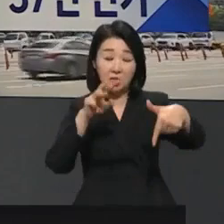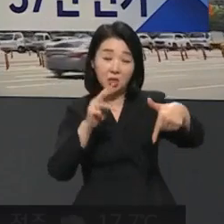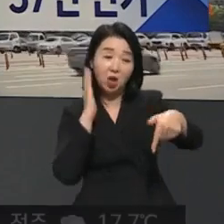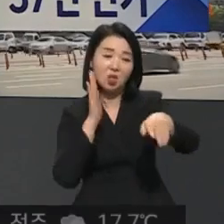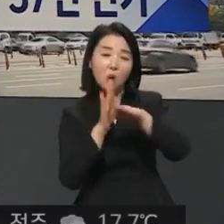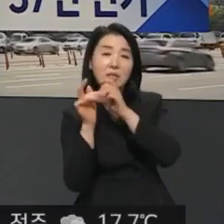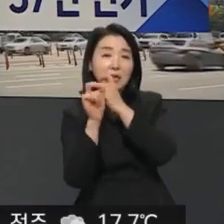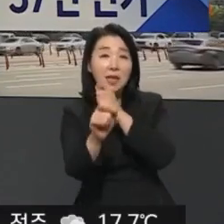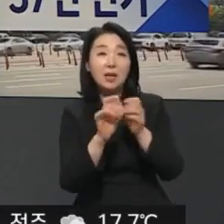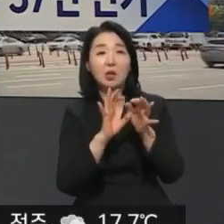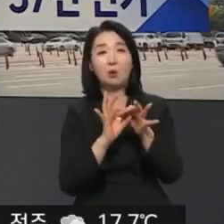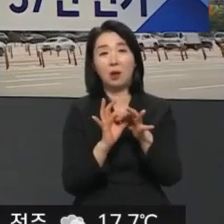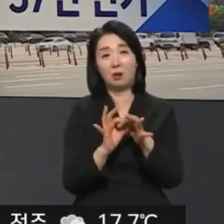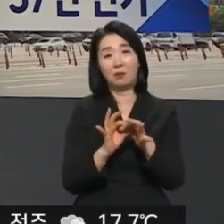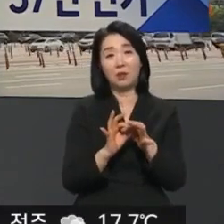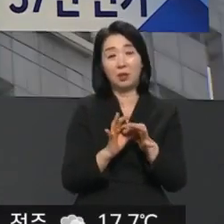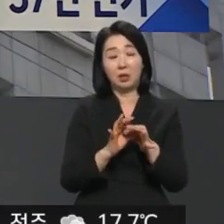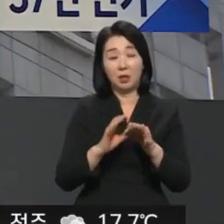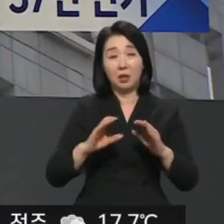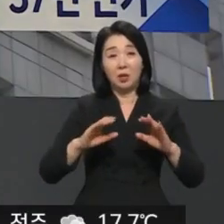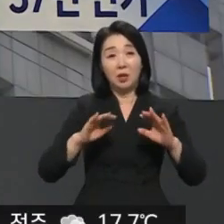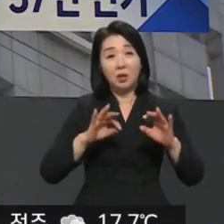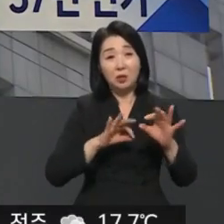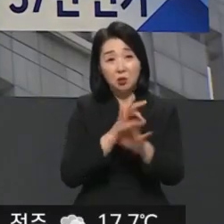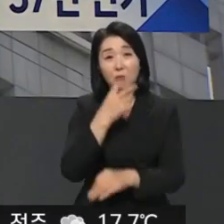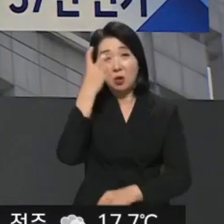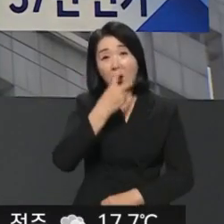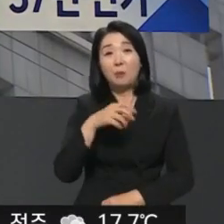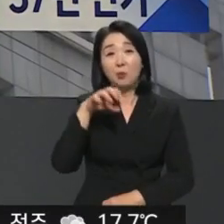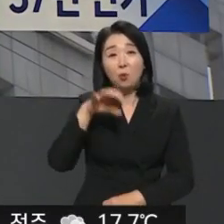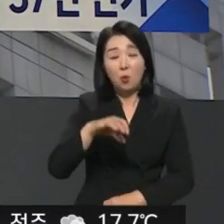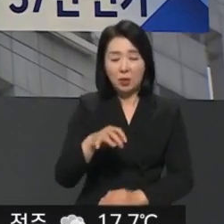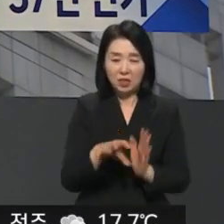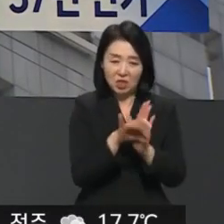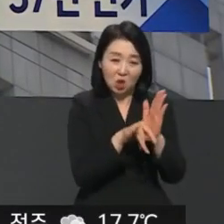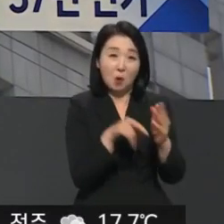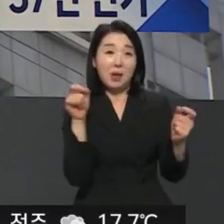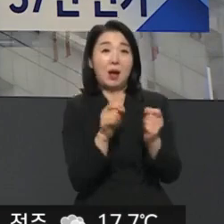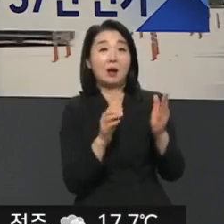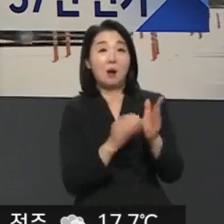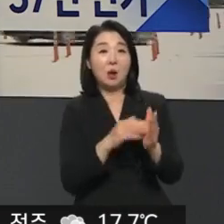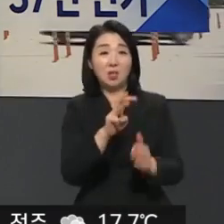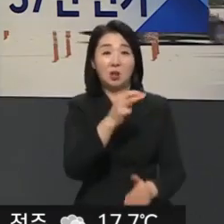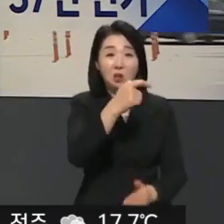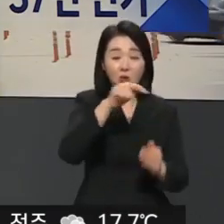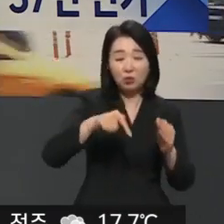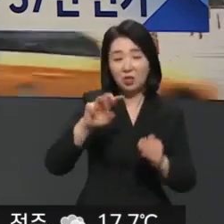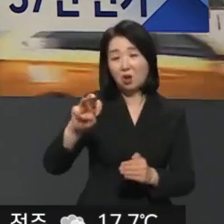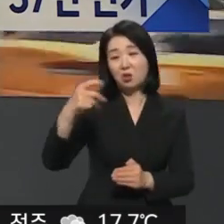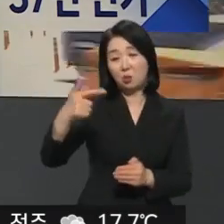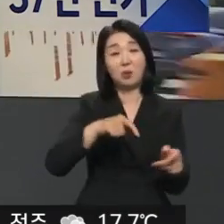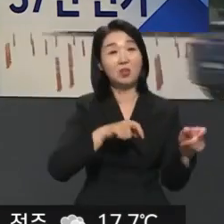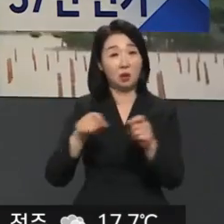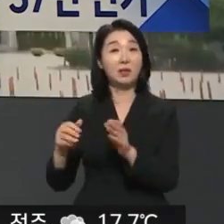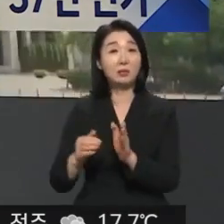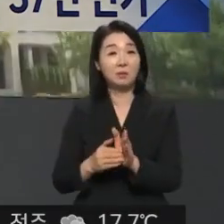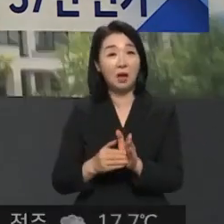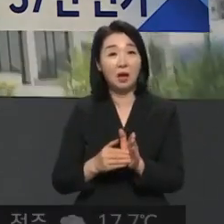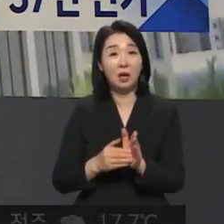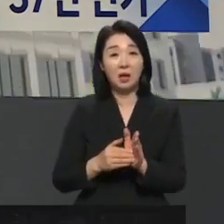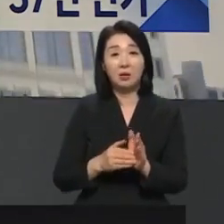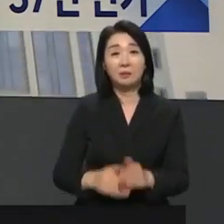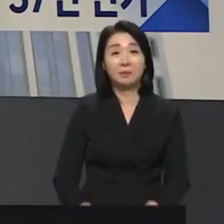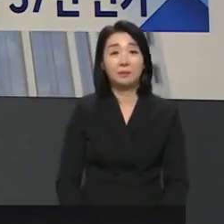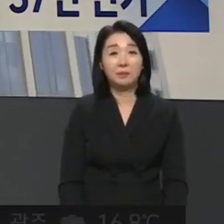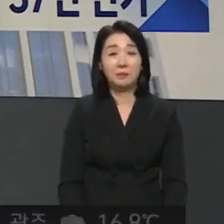관련해서 금감원이 경매 기일이 도래한 38건 중에 37건을 연기했다고 밝혔습니다. 앞서 당정이